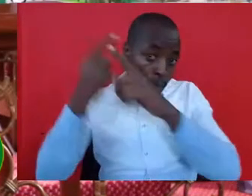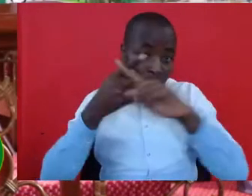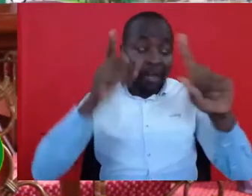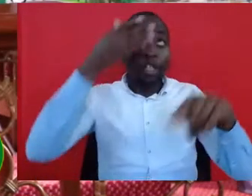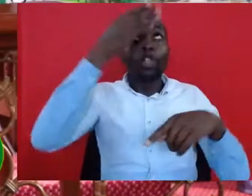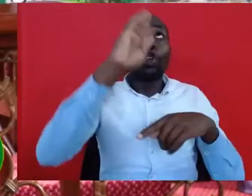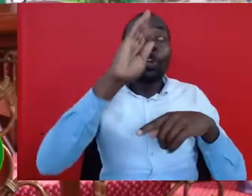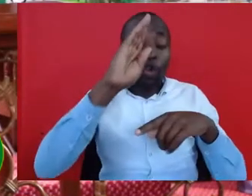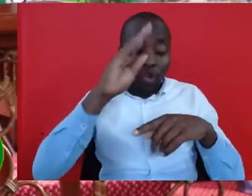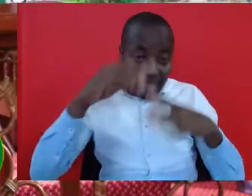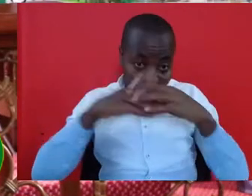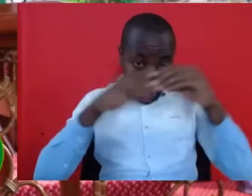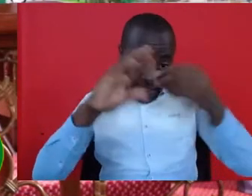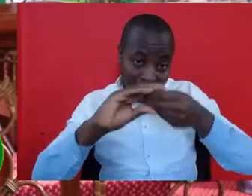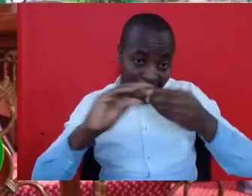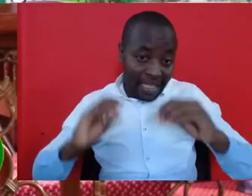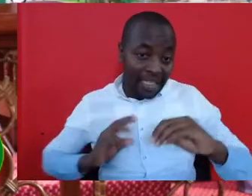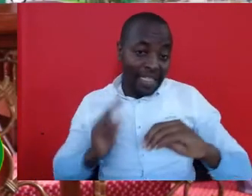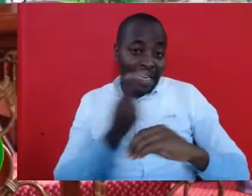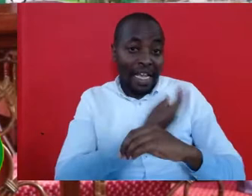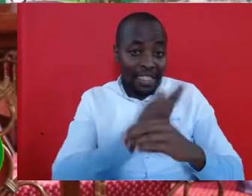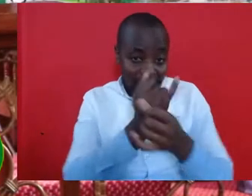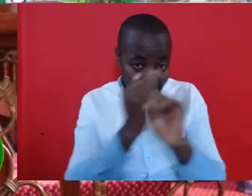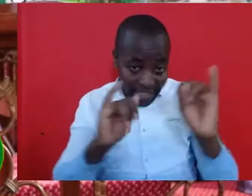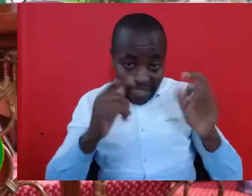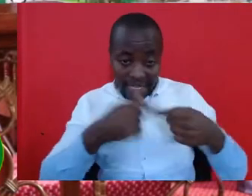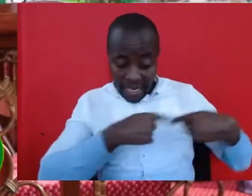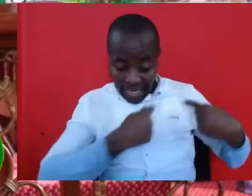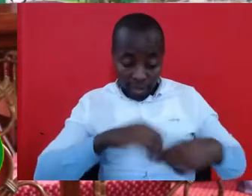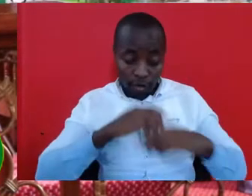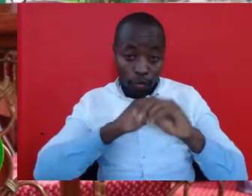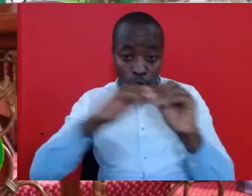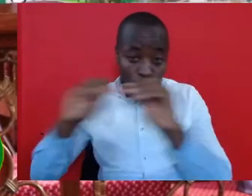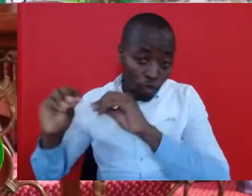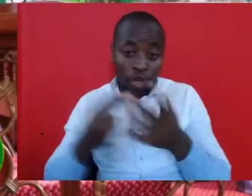Ee Mungu tuumbie ndani mioyo safi.